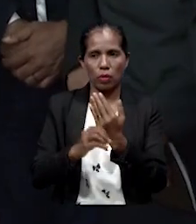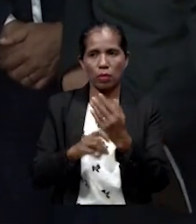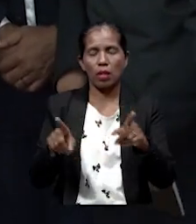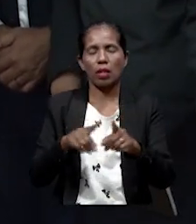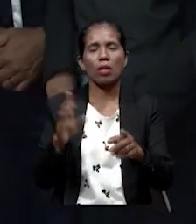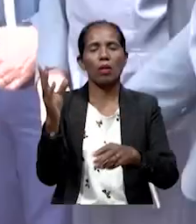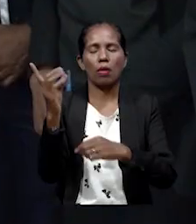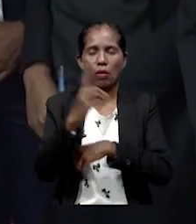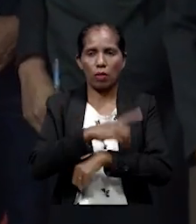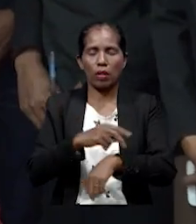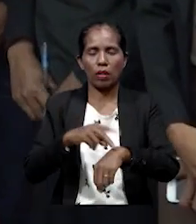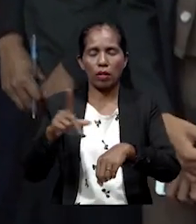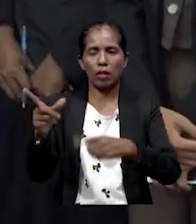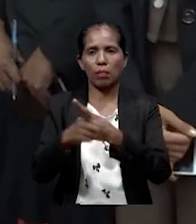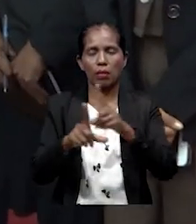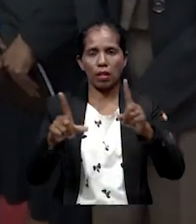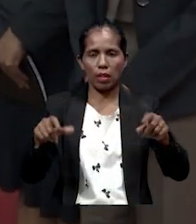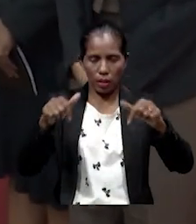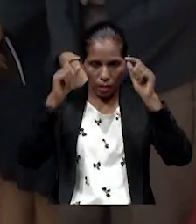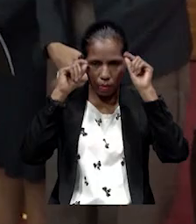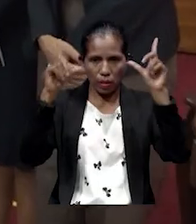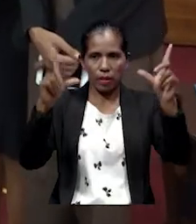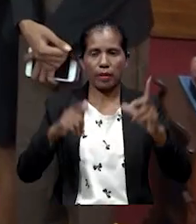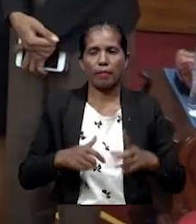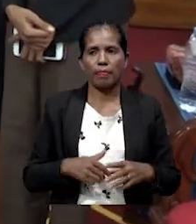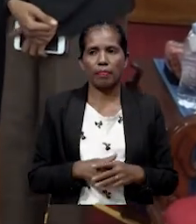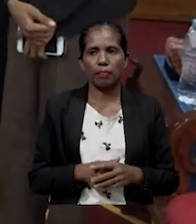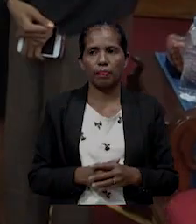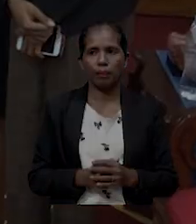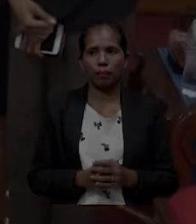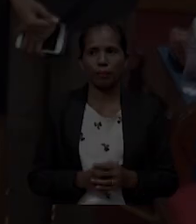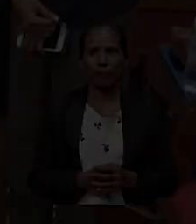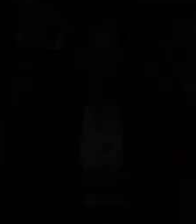lorong nasional liberdade imprensa e a Timor-Leste. Adere Tusimenis, GMN.